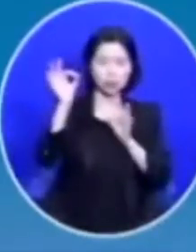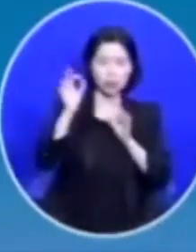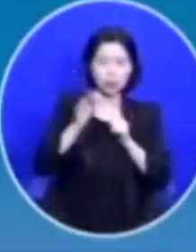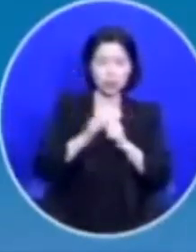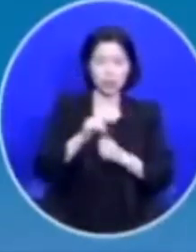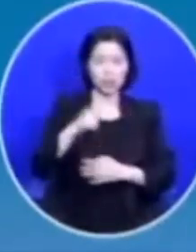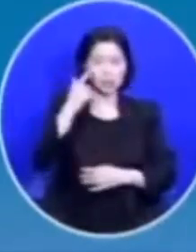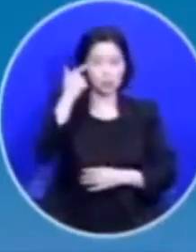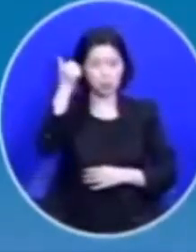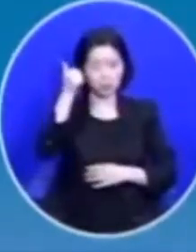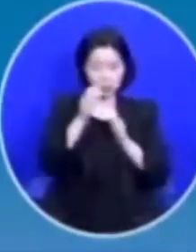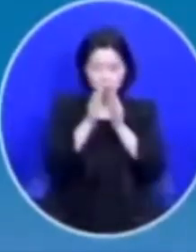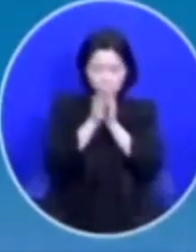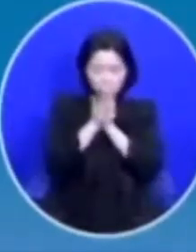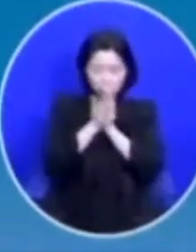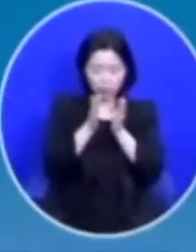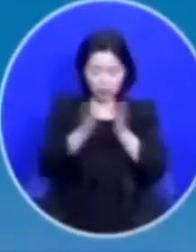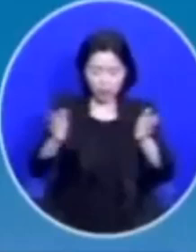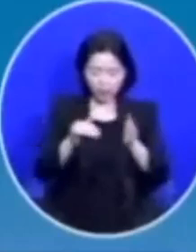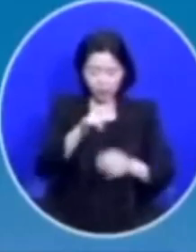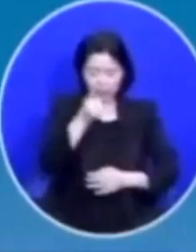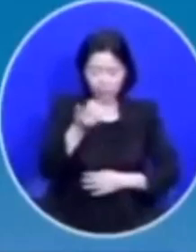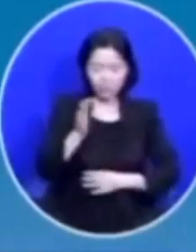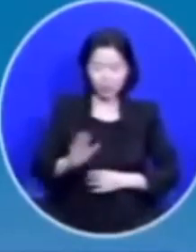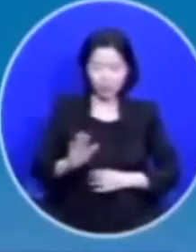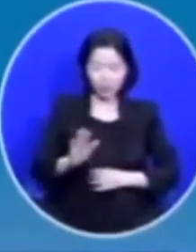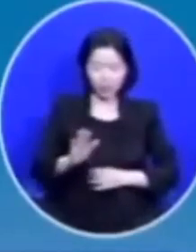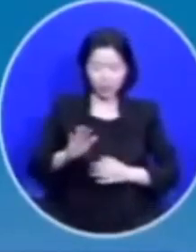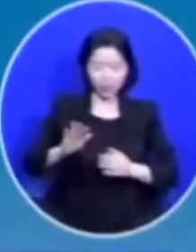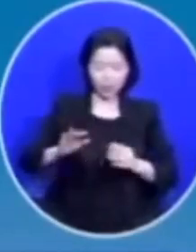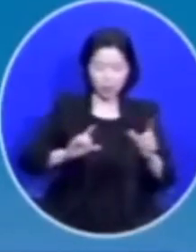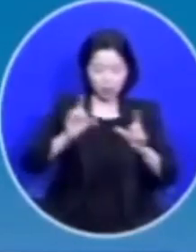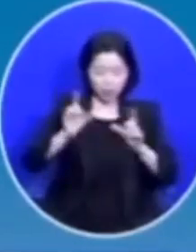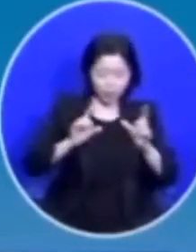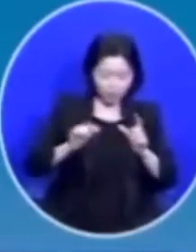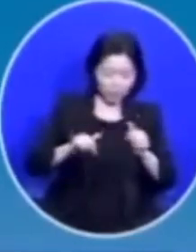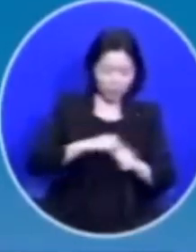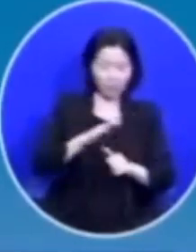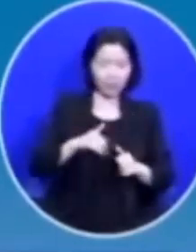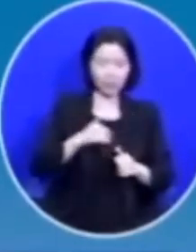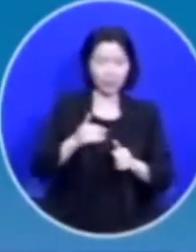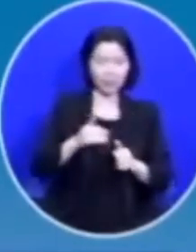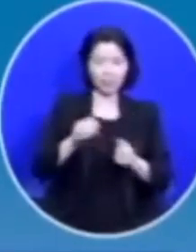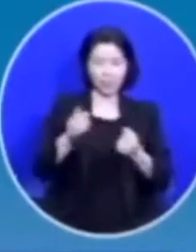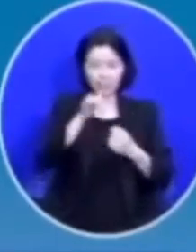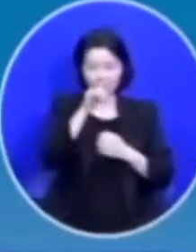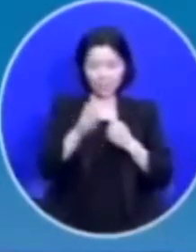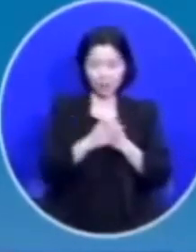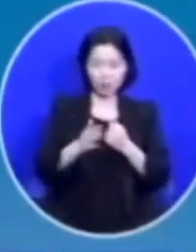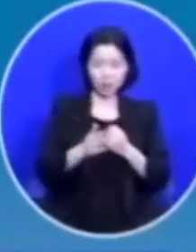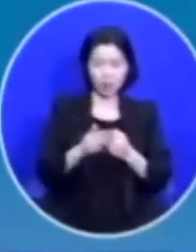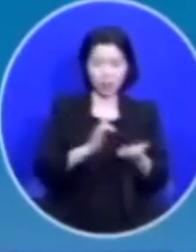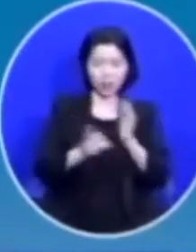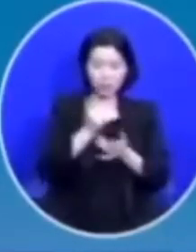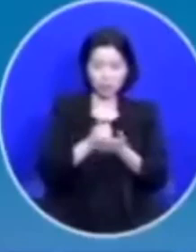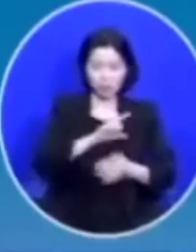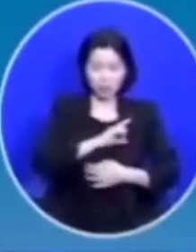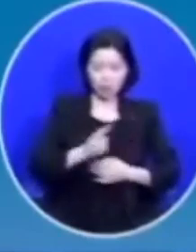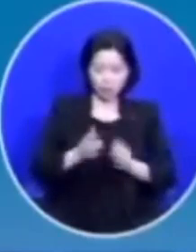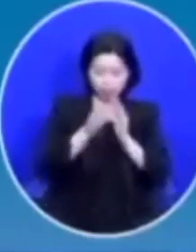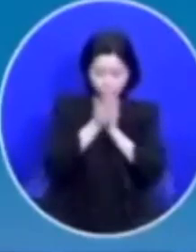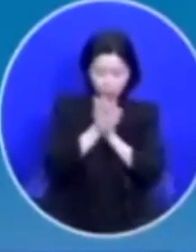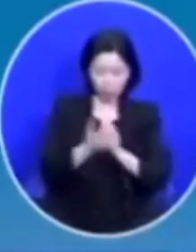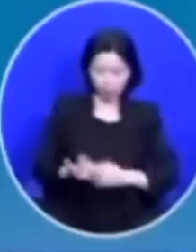목사님이 기도를 시작을 했는데 상황이 그러니까 그냥 예수님의 이름으로 기도합니다 그러고는 이 젊은